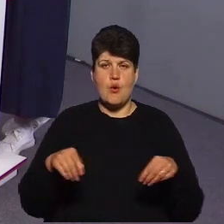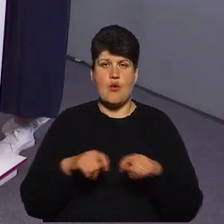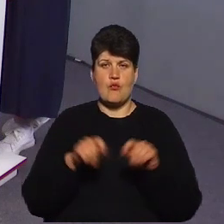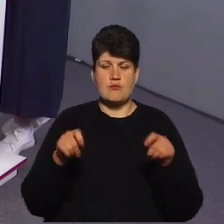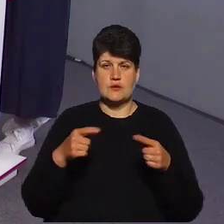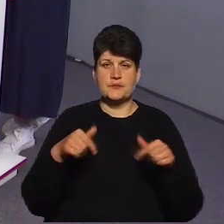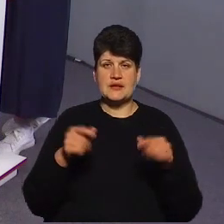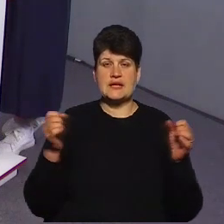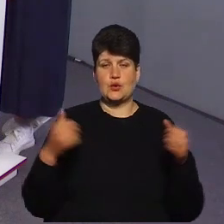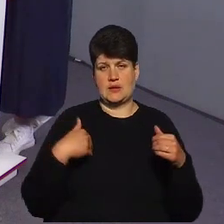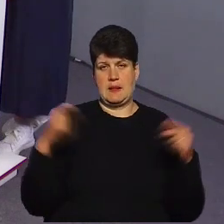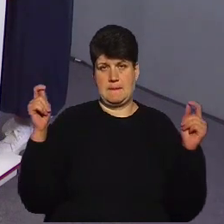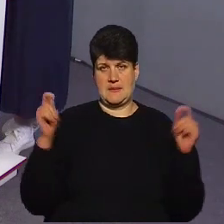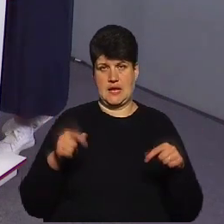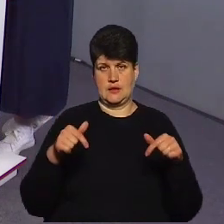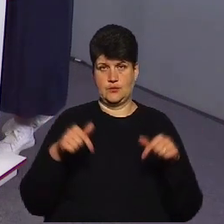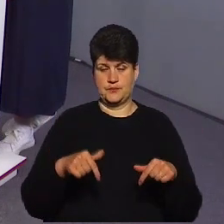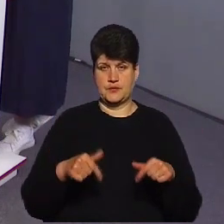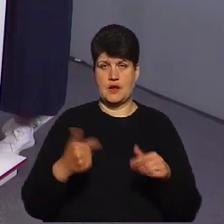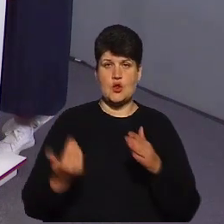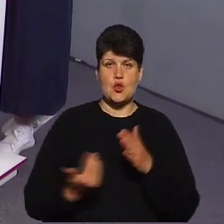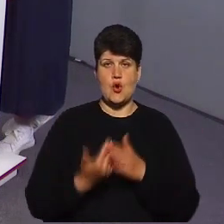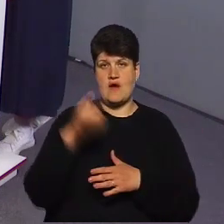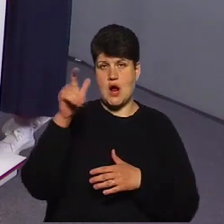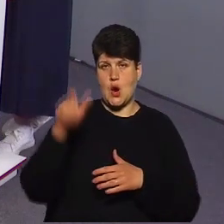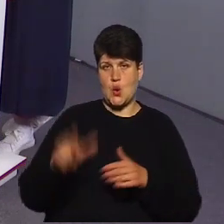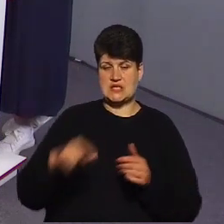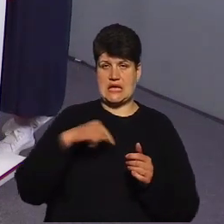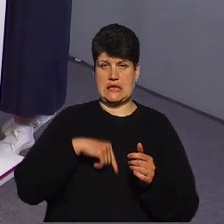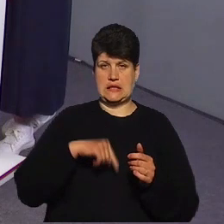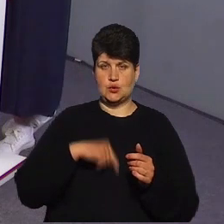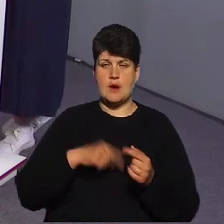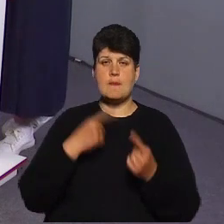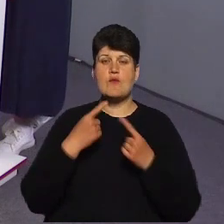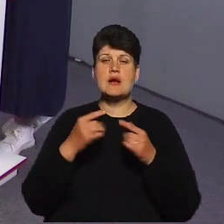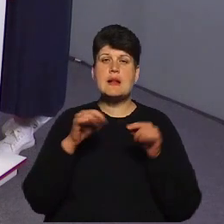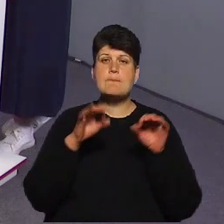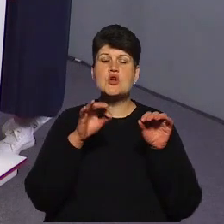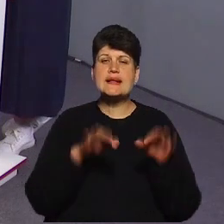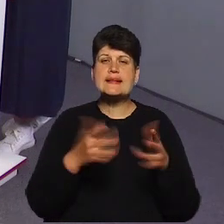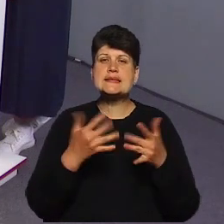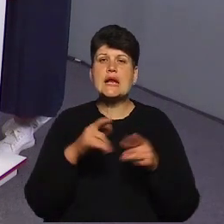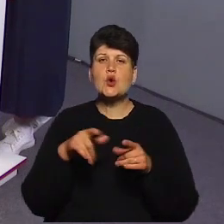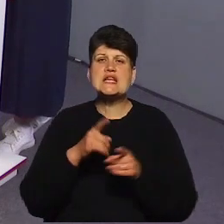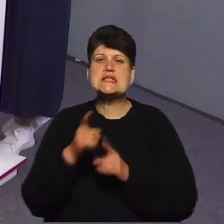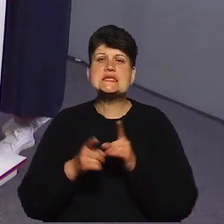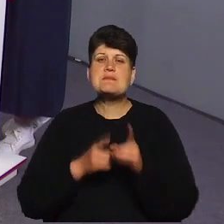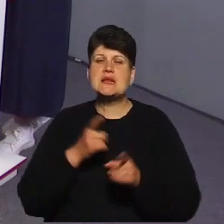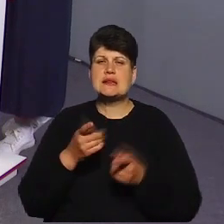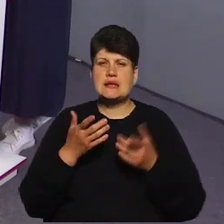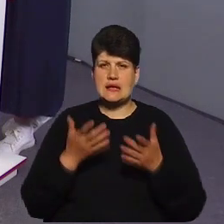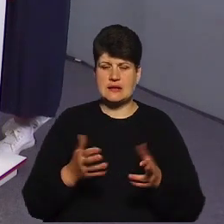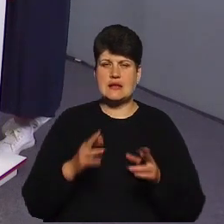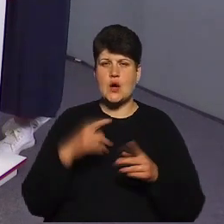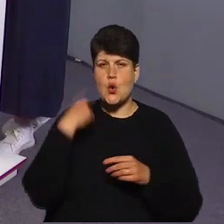до нас, «Нова людська натура». Тобто ми говорили про те, наскільки люди змінилися, яким чином особисті питання стали